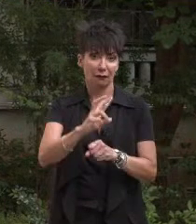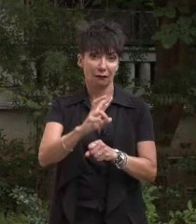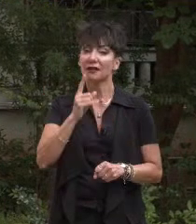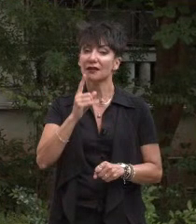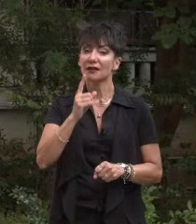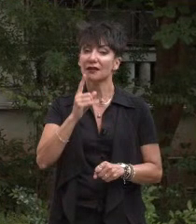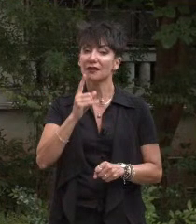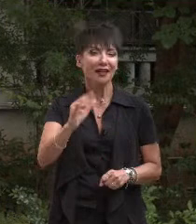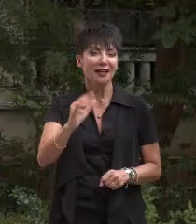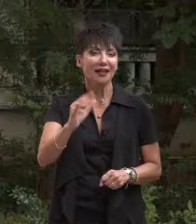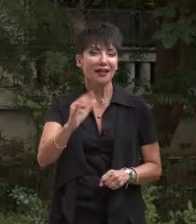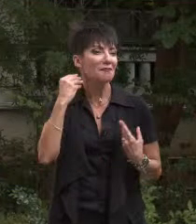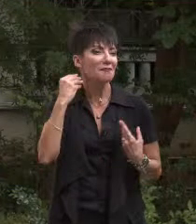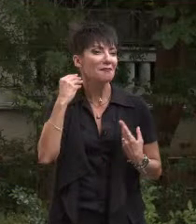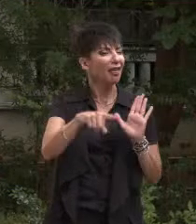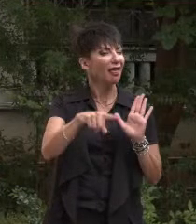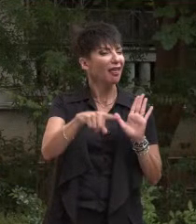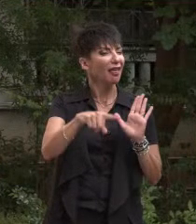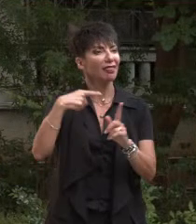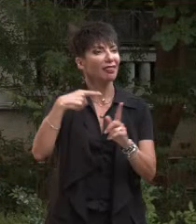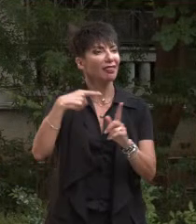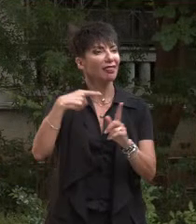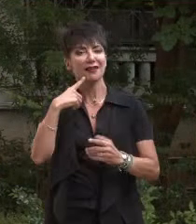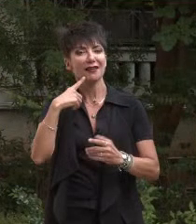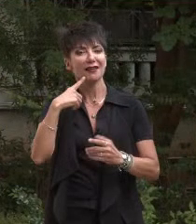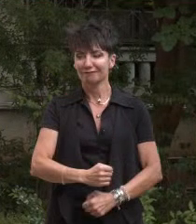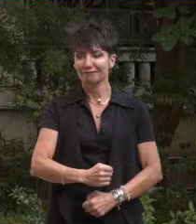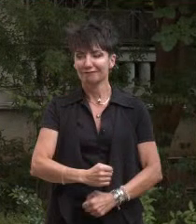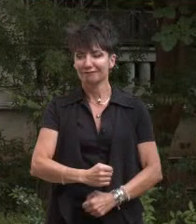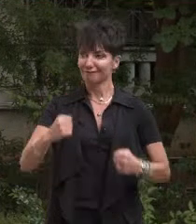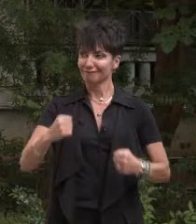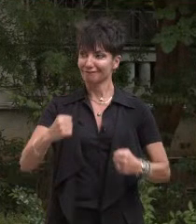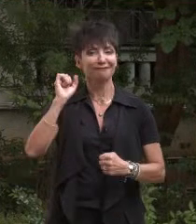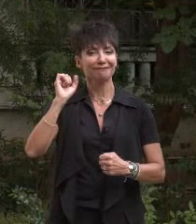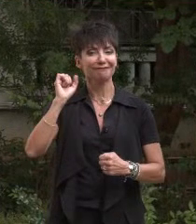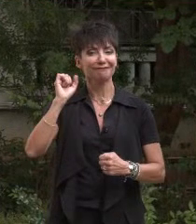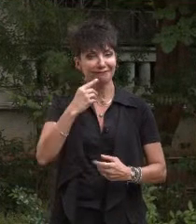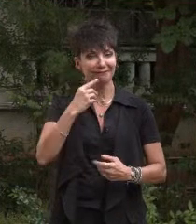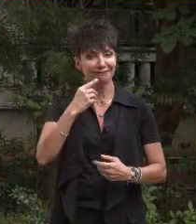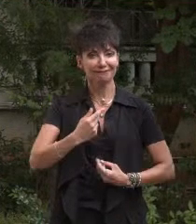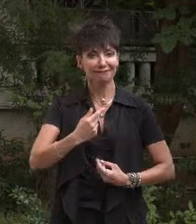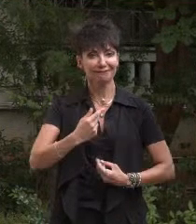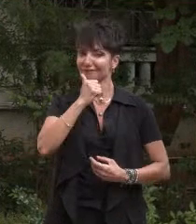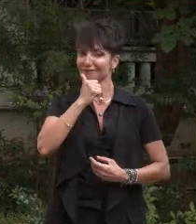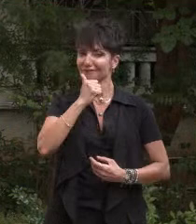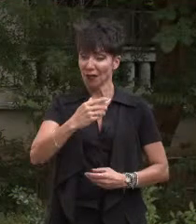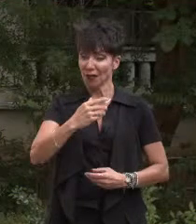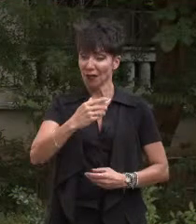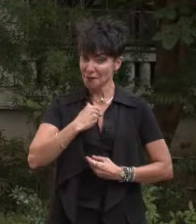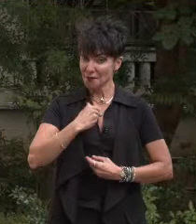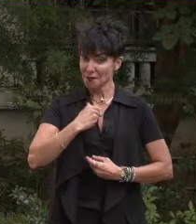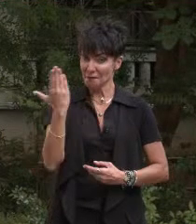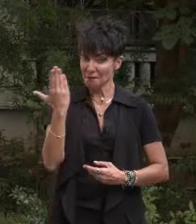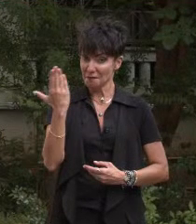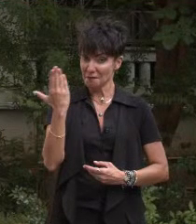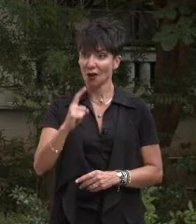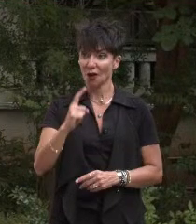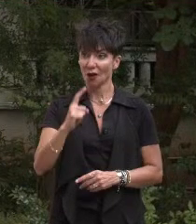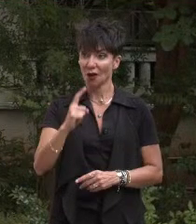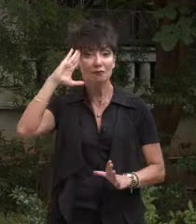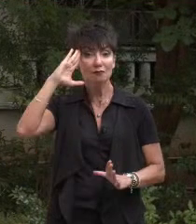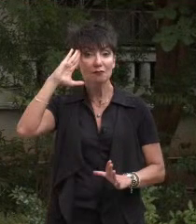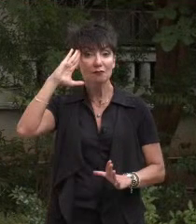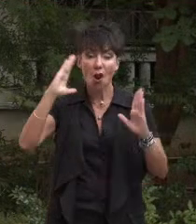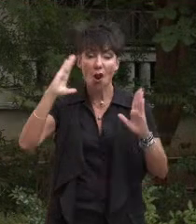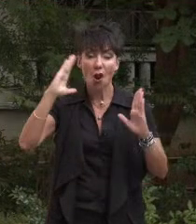αυτό με τα καλά και τα άσχημα. Μας βοήθησε να μεγαλώσουμε και μας έκανε πιο ανθεκτικούς. Είναι ένα μάθημα ζωής. Κρατήστε τα καλά και